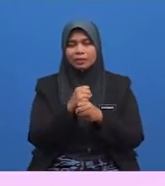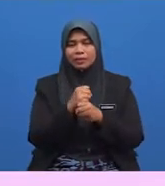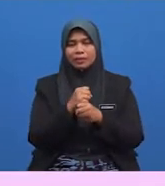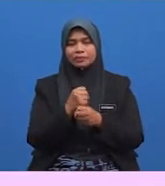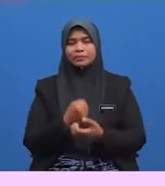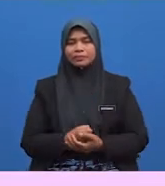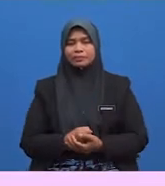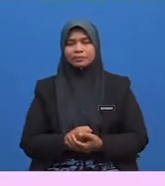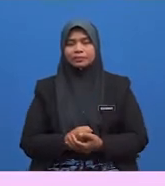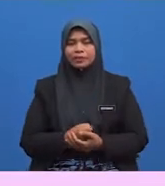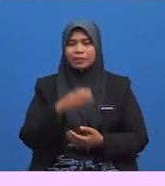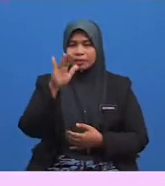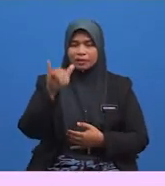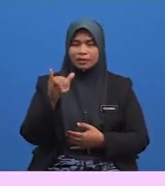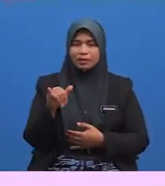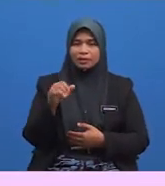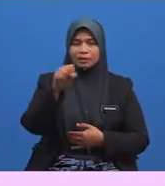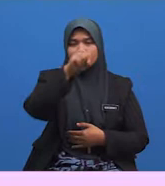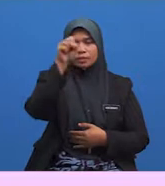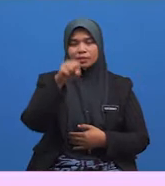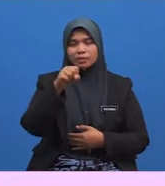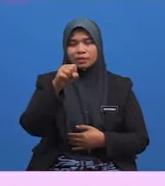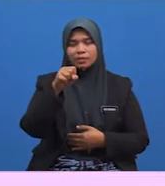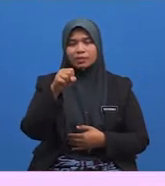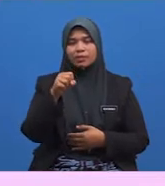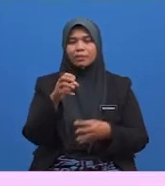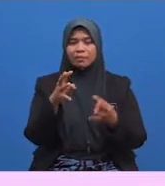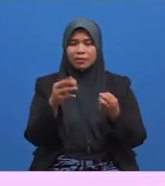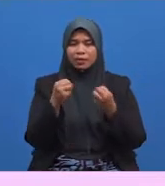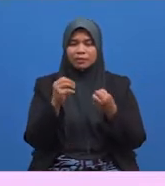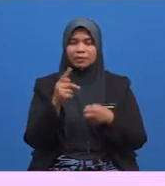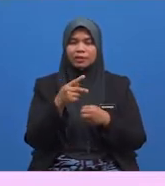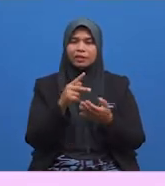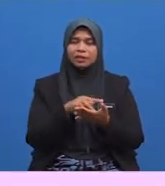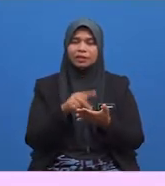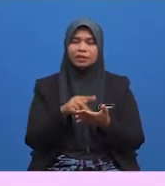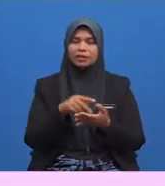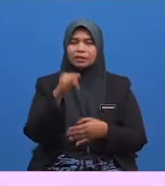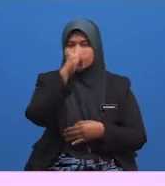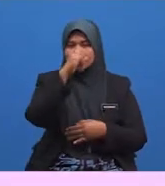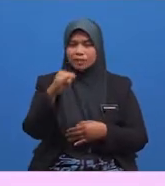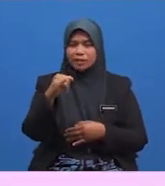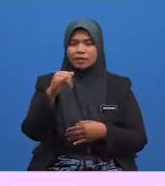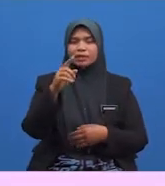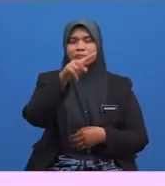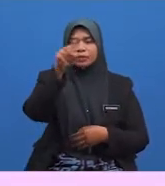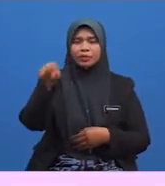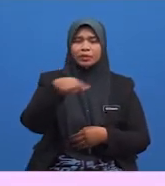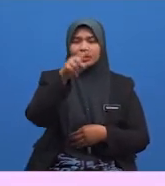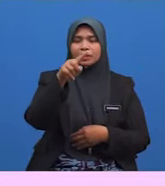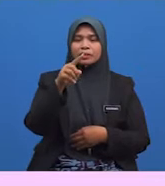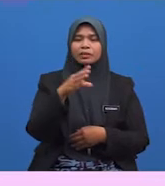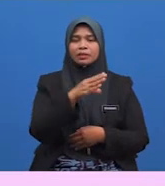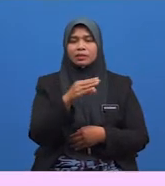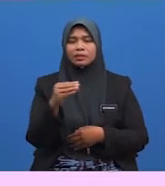soalan murid-murid? Ya, soalan menghendaki kita menghitung jejari bulatan